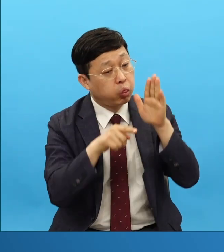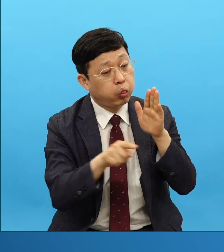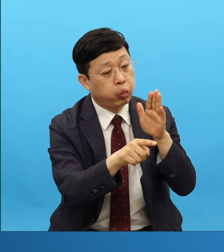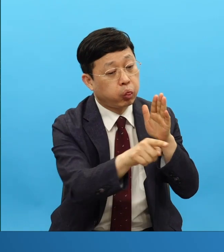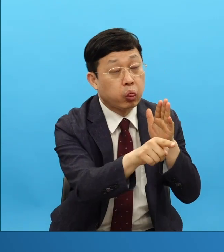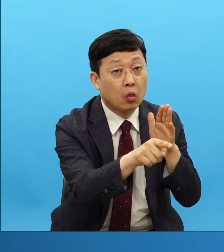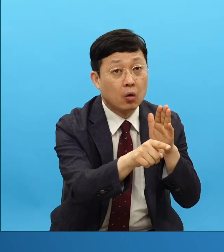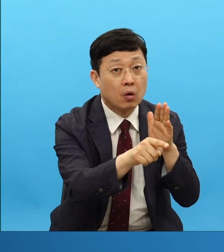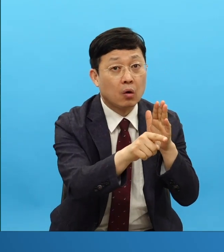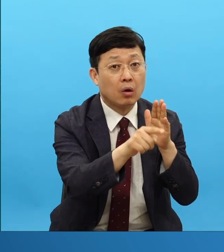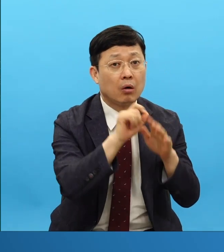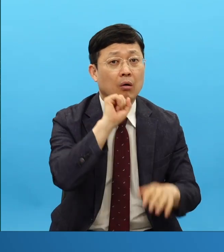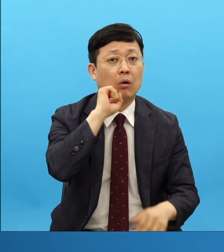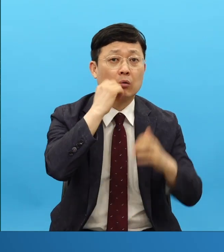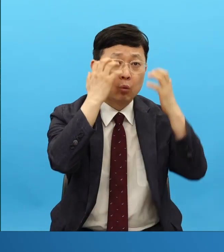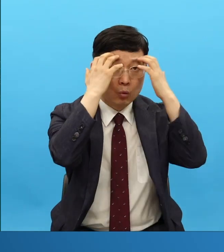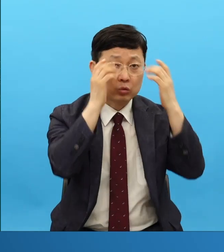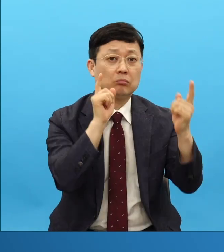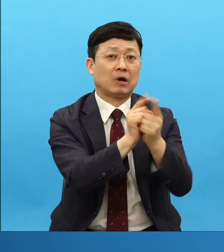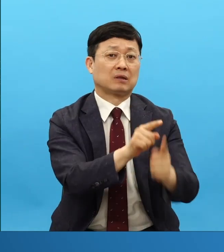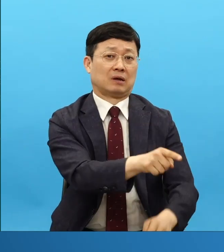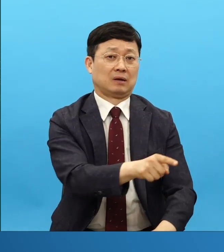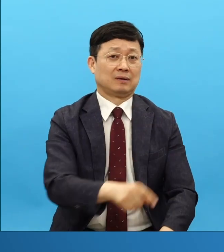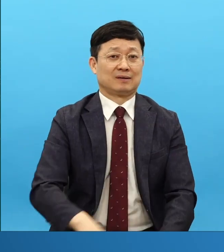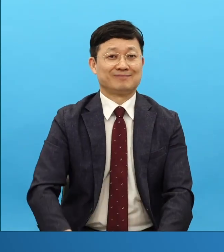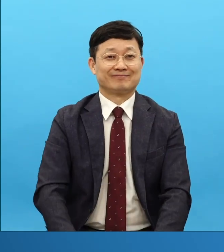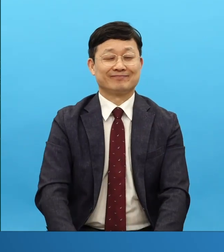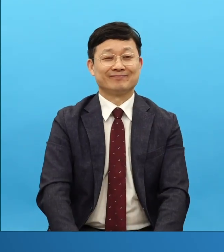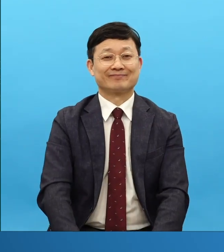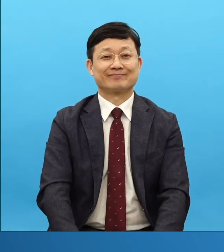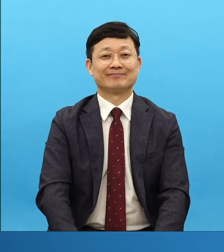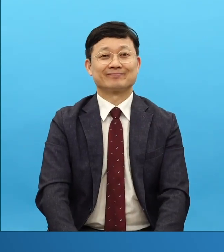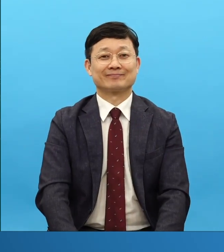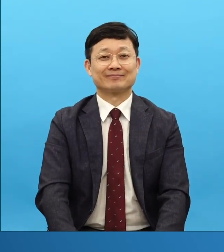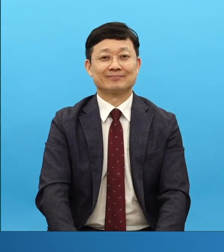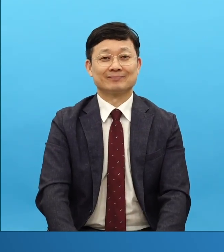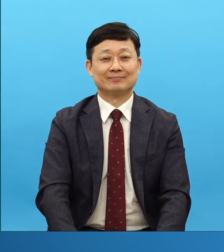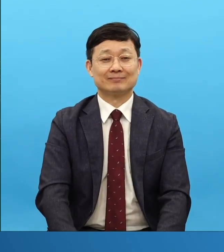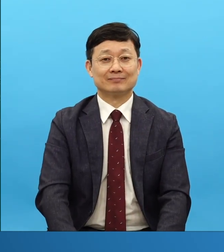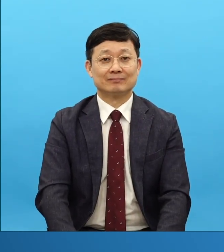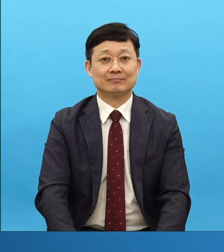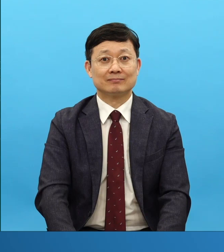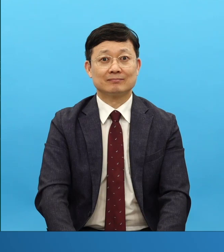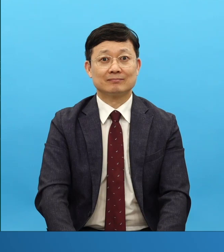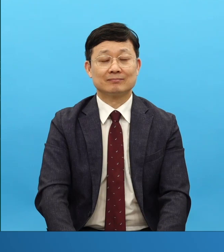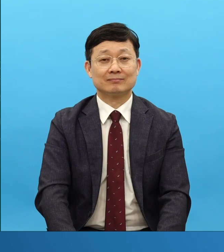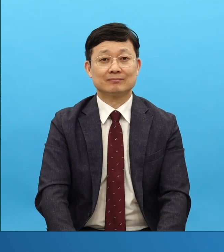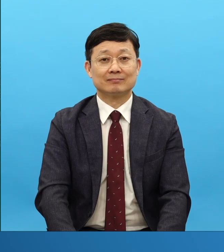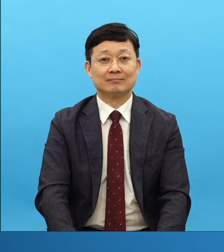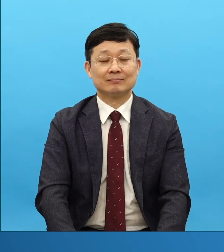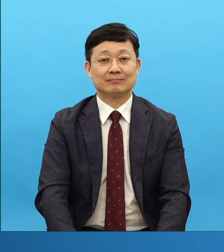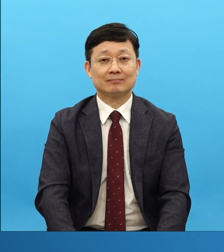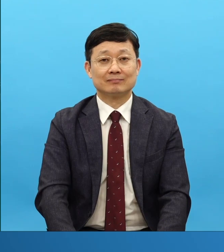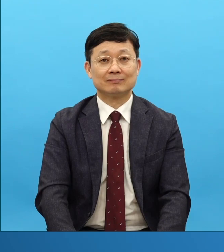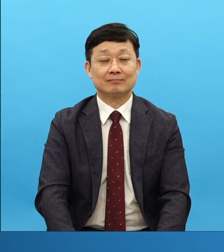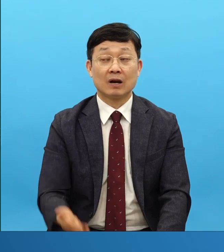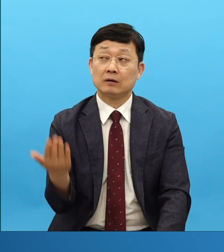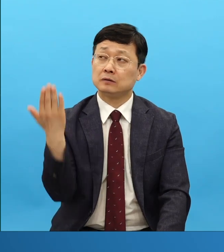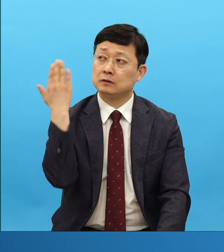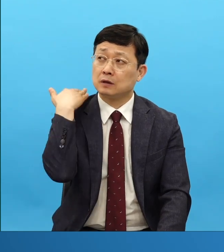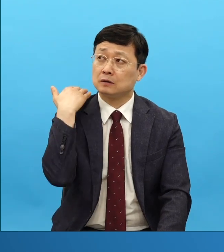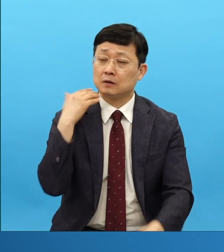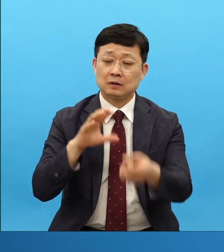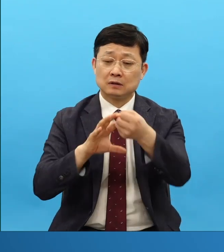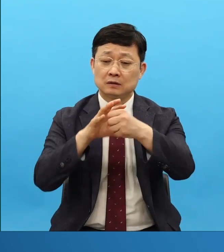don't become globalized in this 그렇죠? way, then it doesn't matter how well you study, it's going to be difficult. 지난달에 세계 단체에서